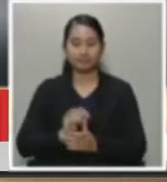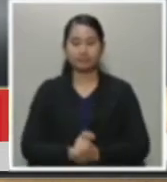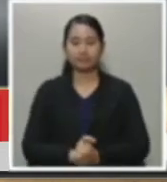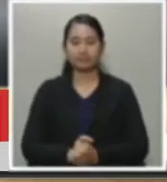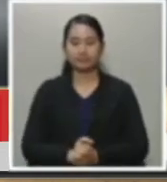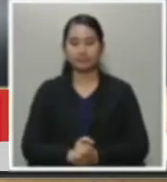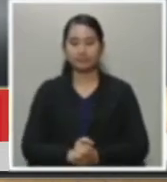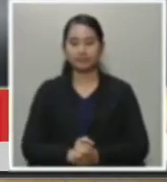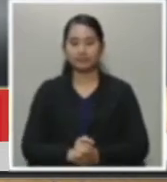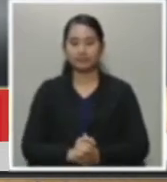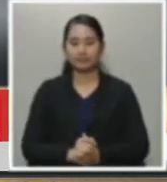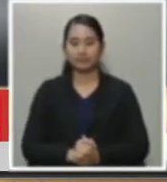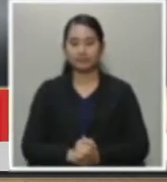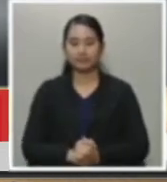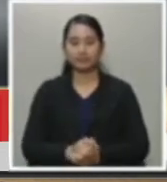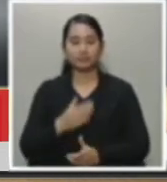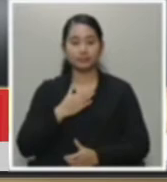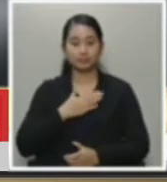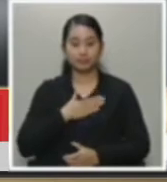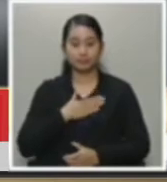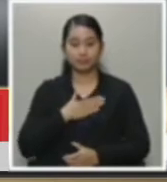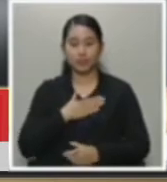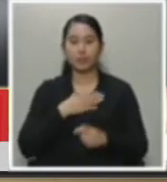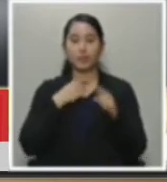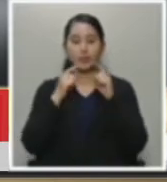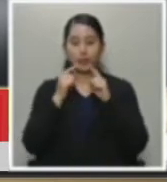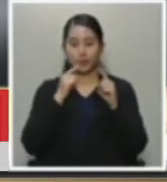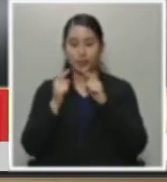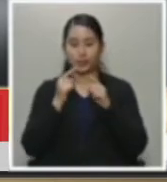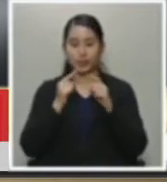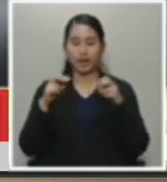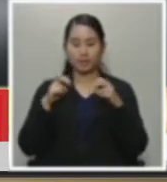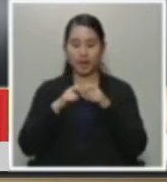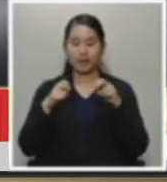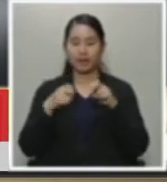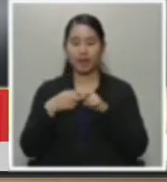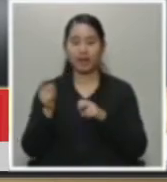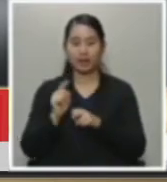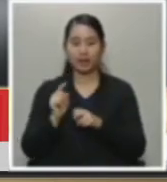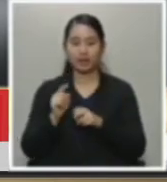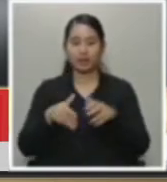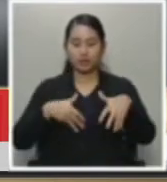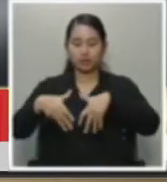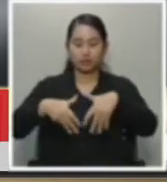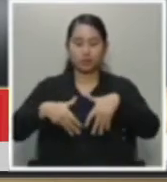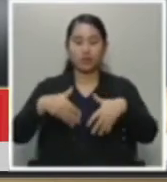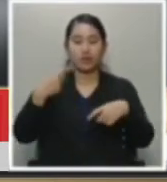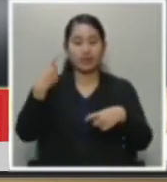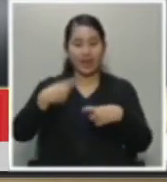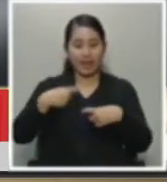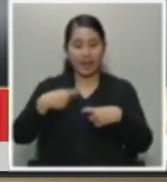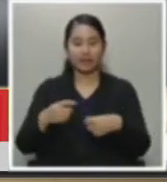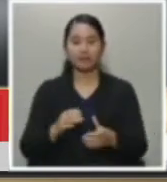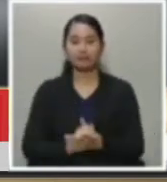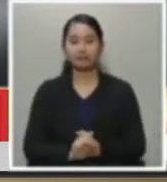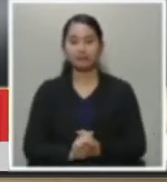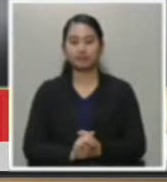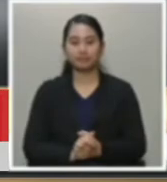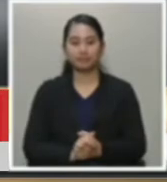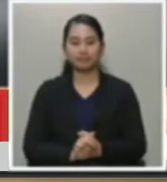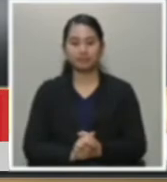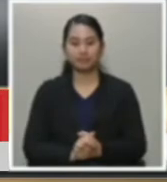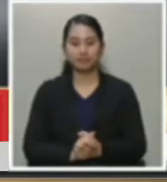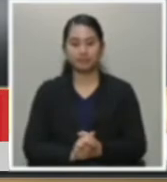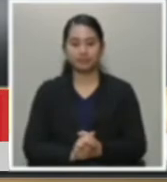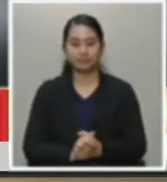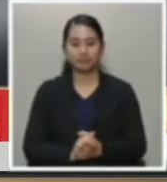ที่เคารพครับผมมีเรื่องหารือท่านประธานเกี่ยวกับปัญหาความเดือดร้อนของพี่น้องประชาชนในพื้นที่โดยเฉพ